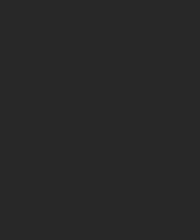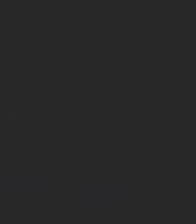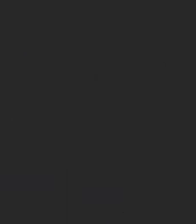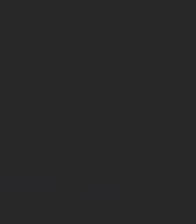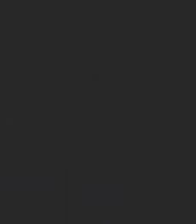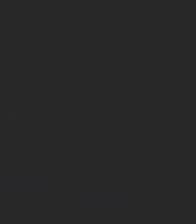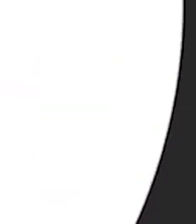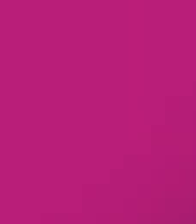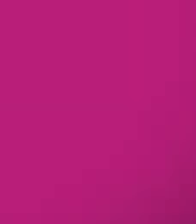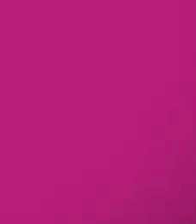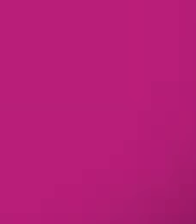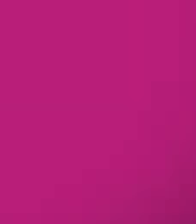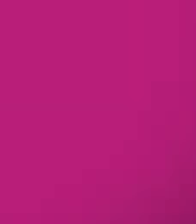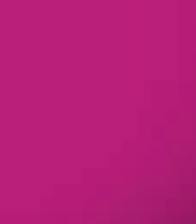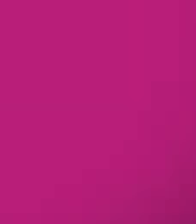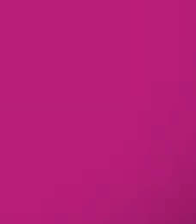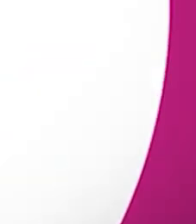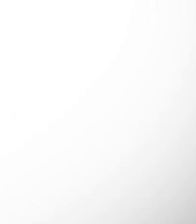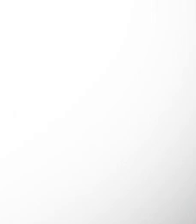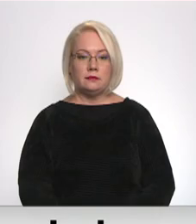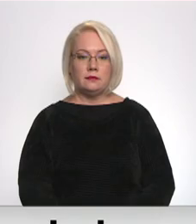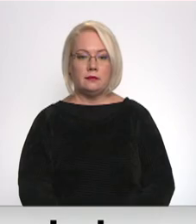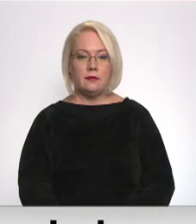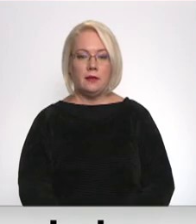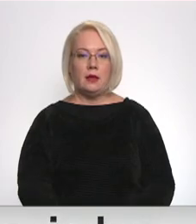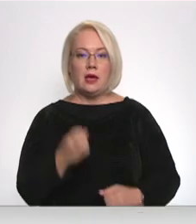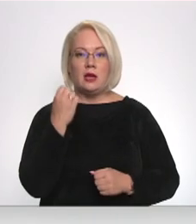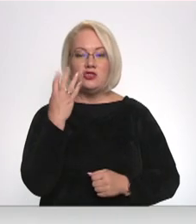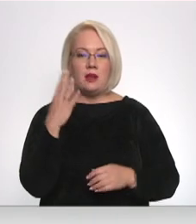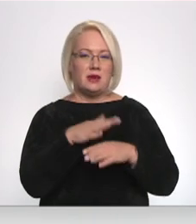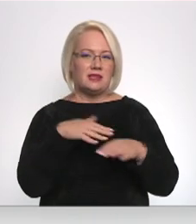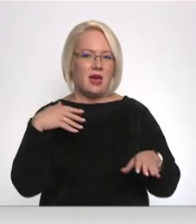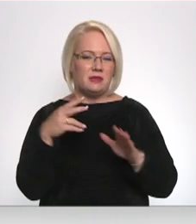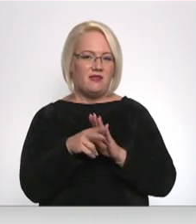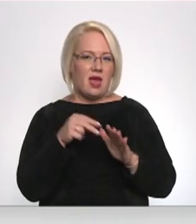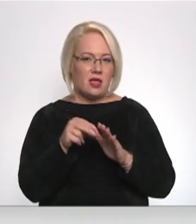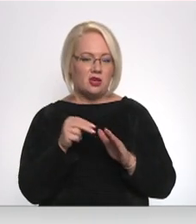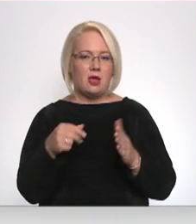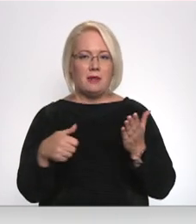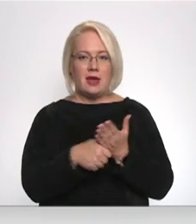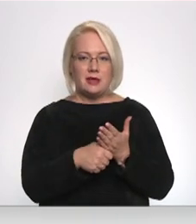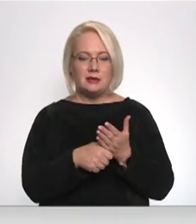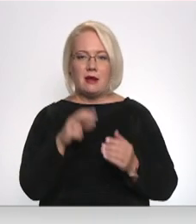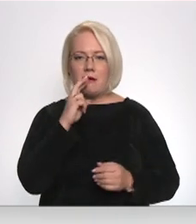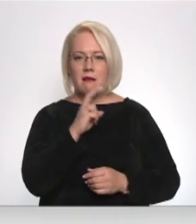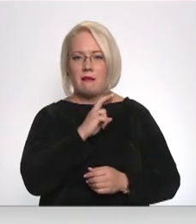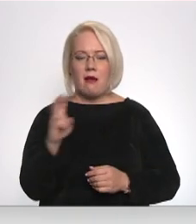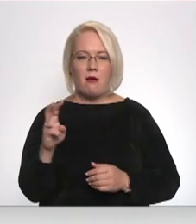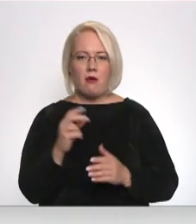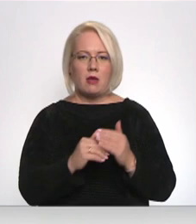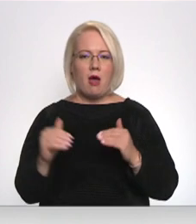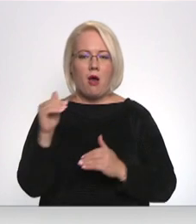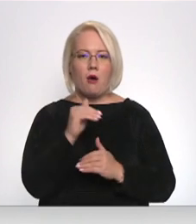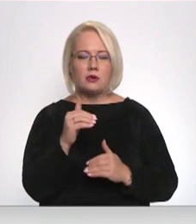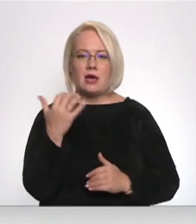Re, viss ēters ir te! 14. Saeimas vēlēšanām reģistrēts rekorda augsts